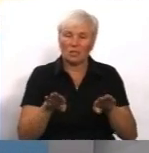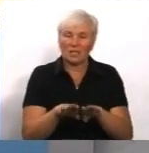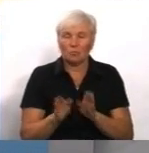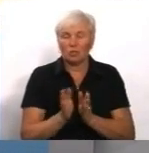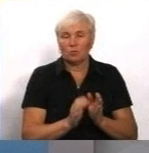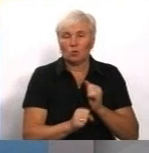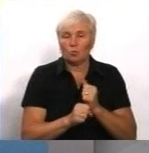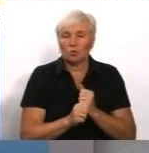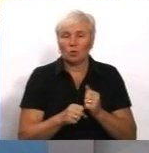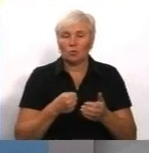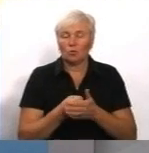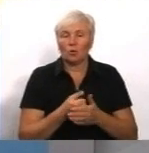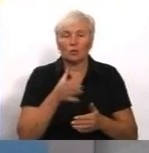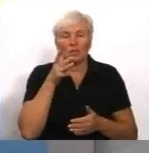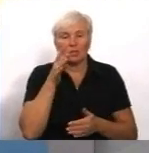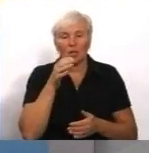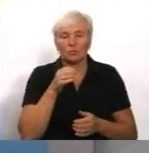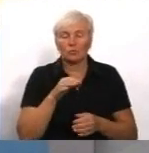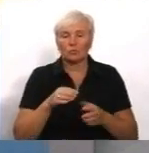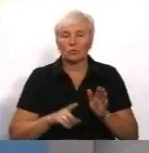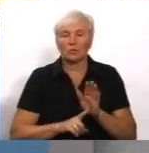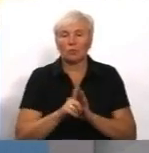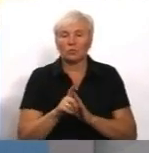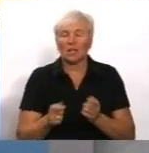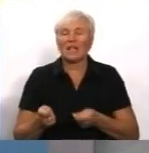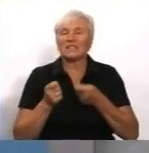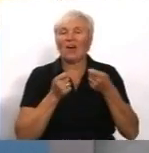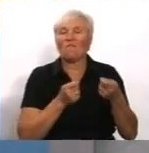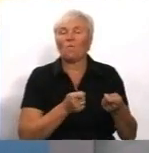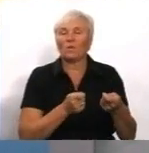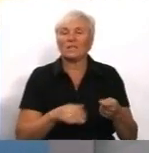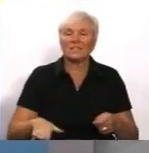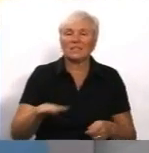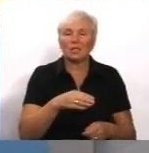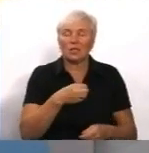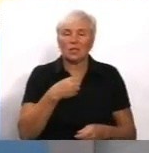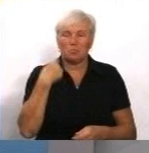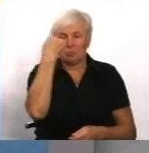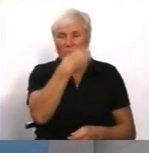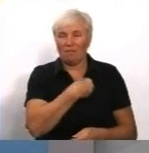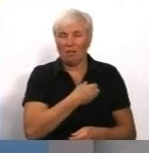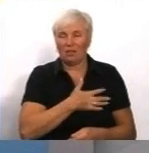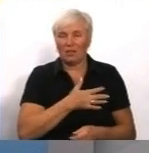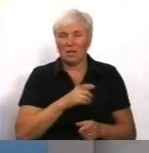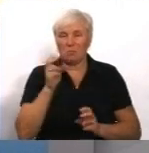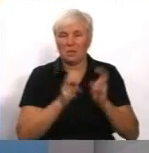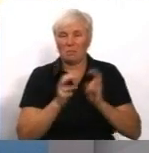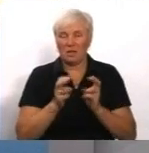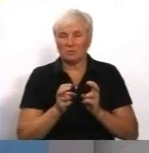часу запускають возики на територію з приватних підприємців, на територію ферми,